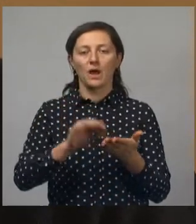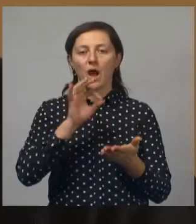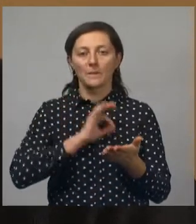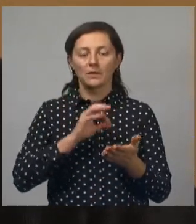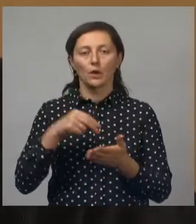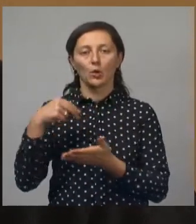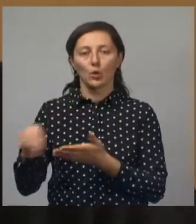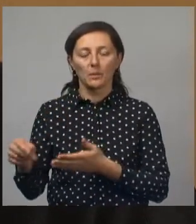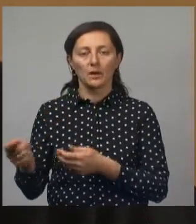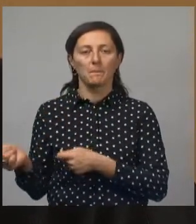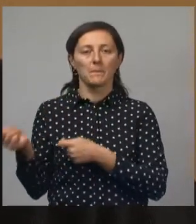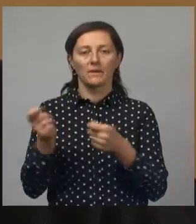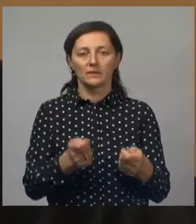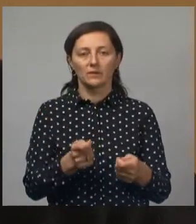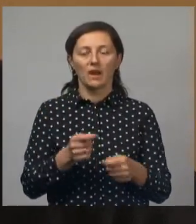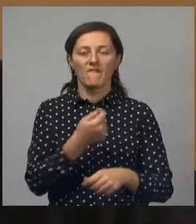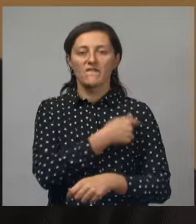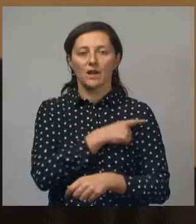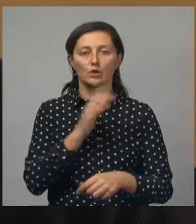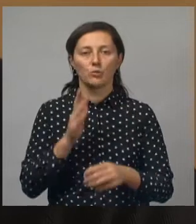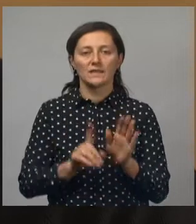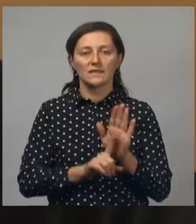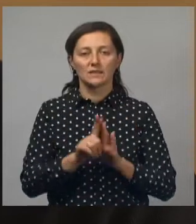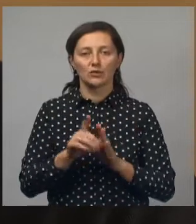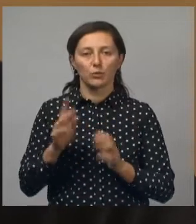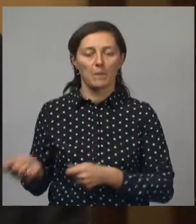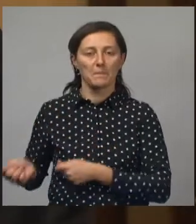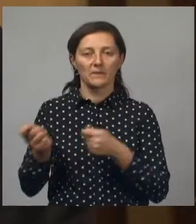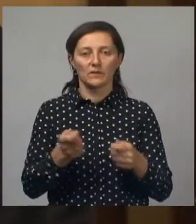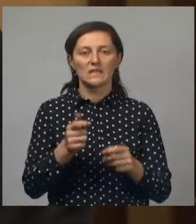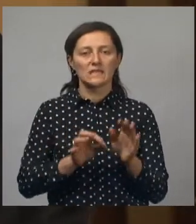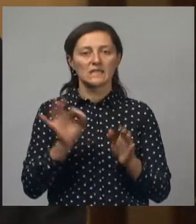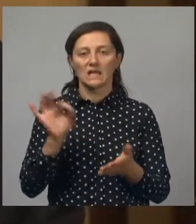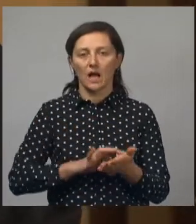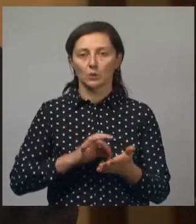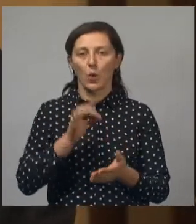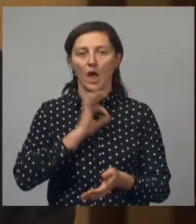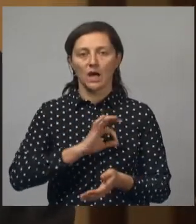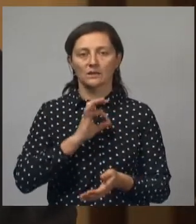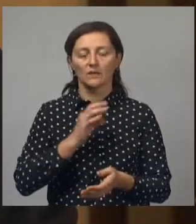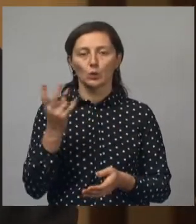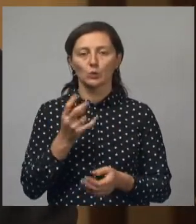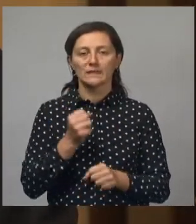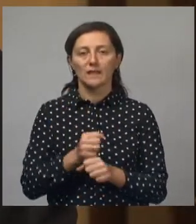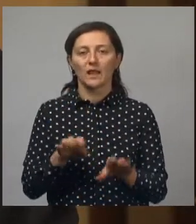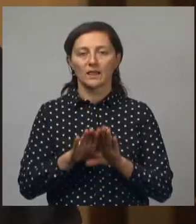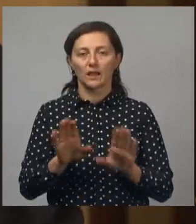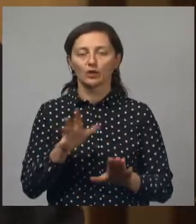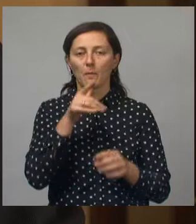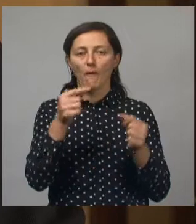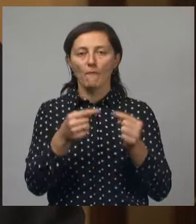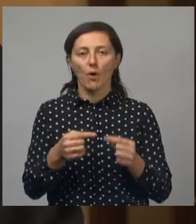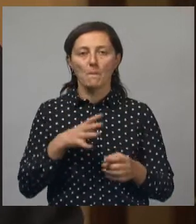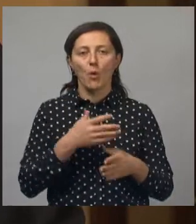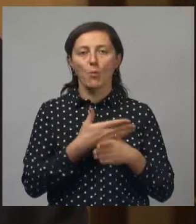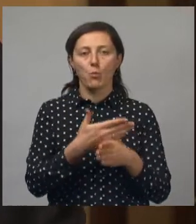аптеке, привезен каким-то волонтерам. Врачи уже изначально едут с лекарствами. Нам нужно сделать так, чтобы достойно и вовремя оказывалась